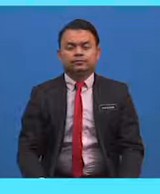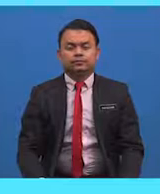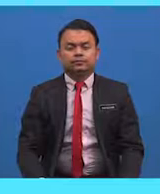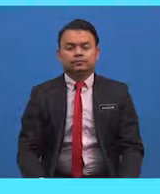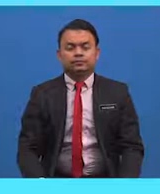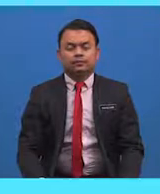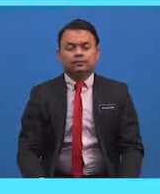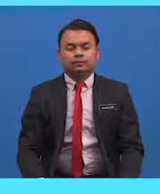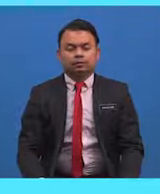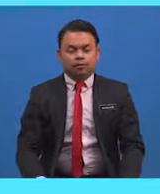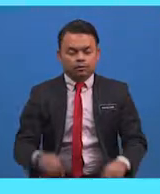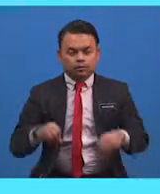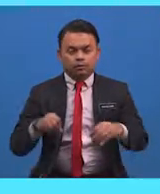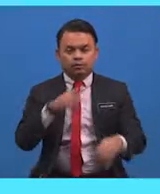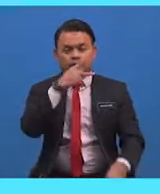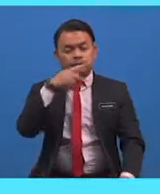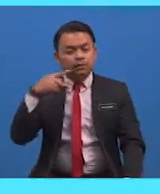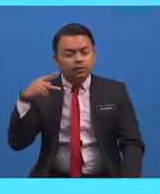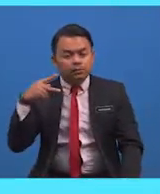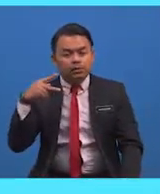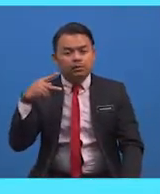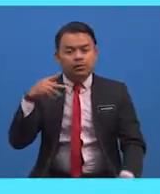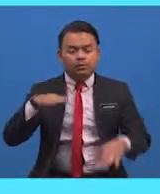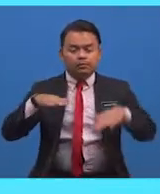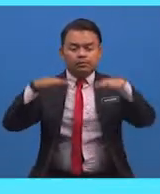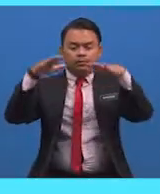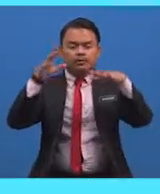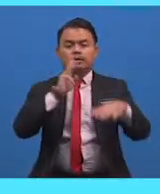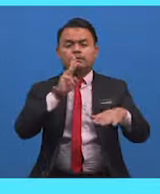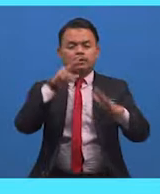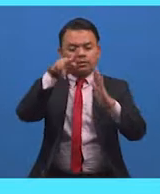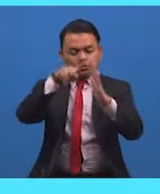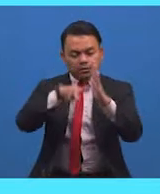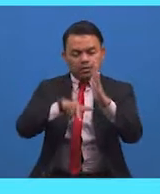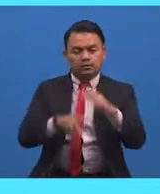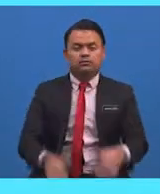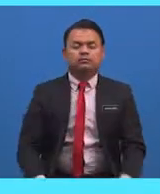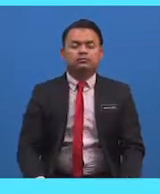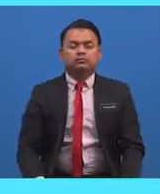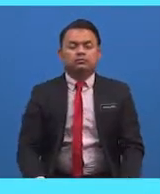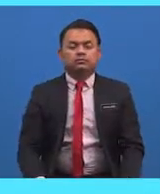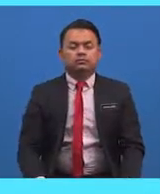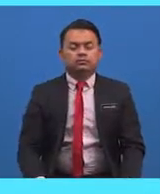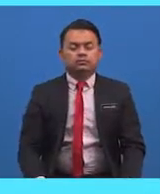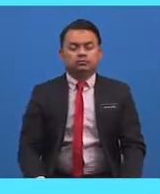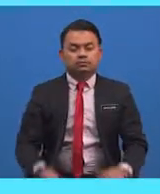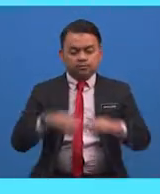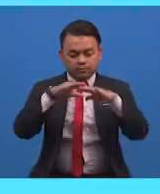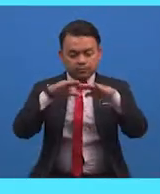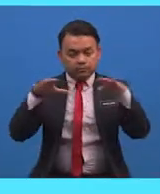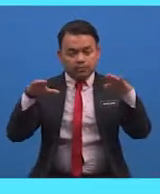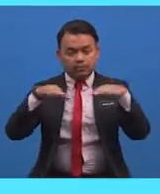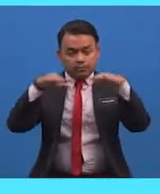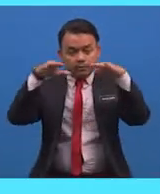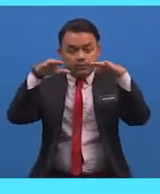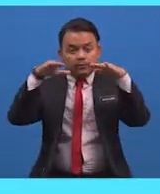tinggi menyebabkan kemarau, paras air sungai menyusut, paras air tanah menurun, tanah